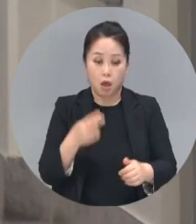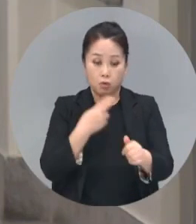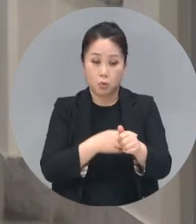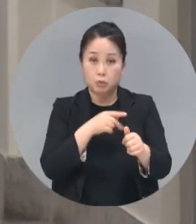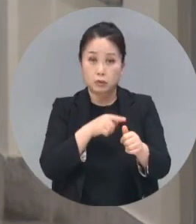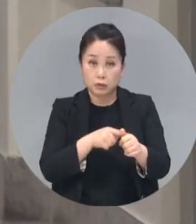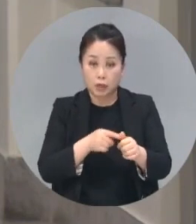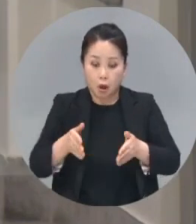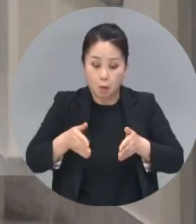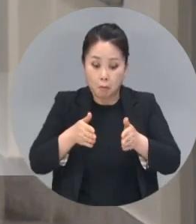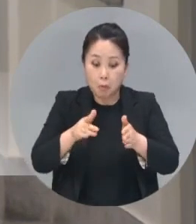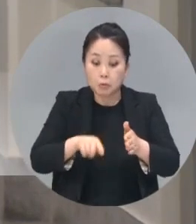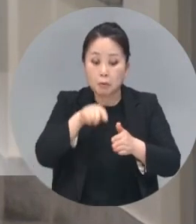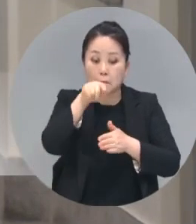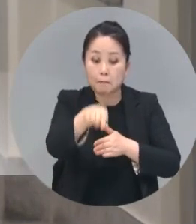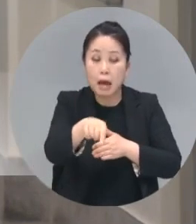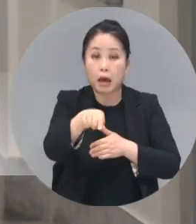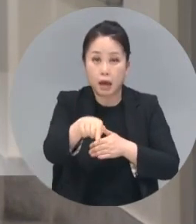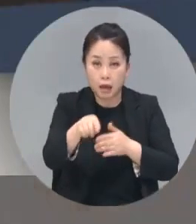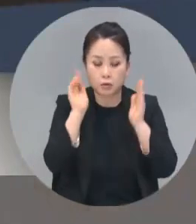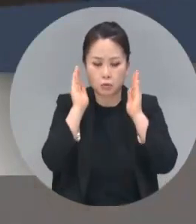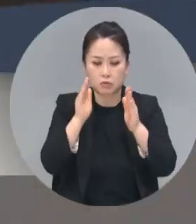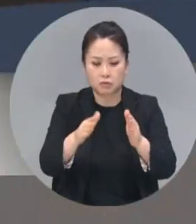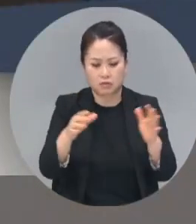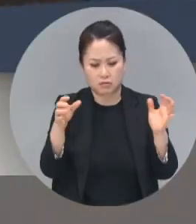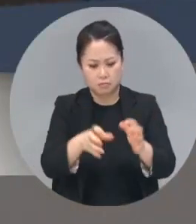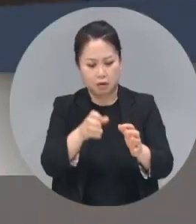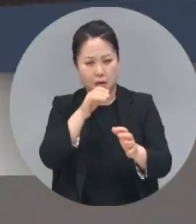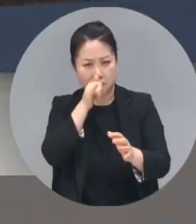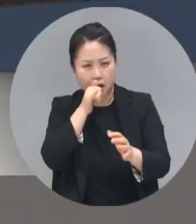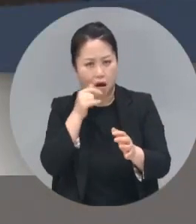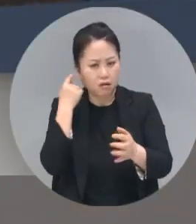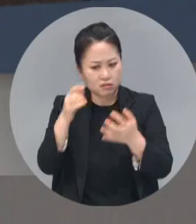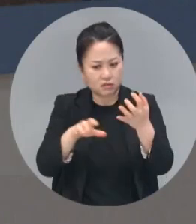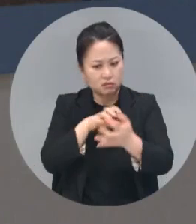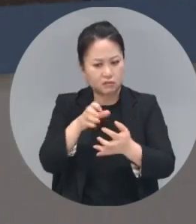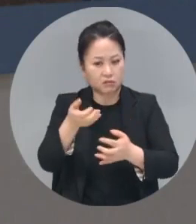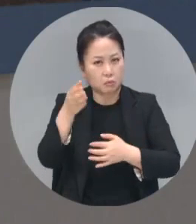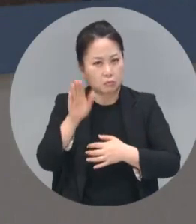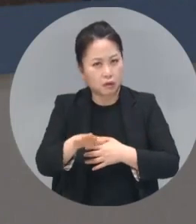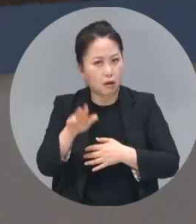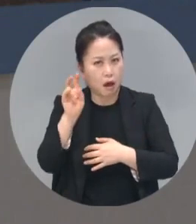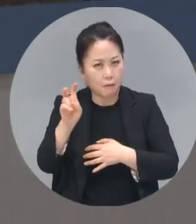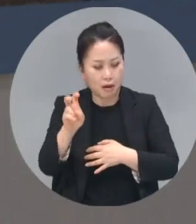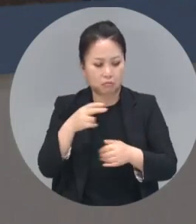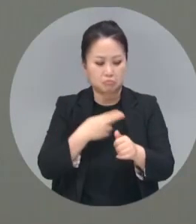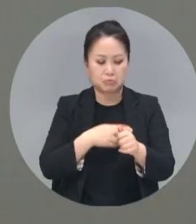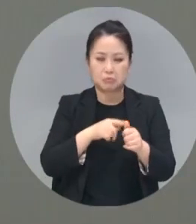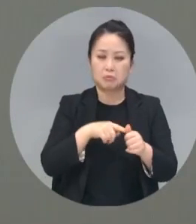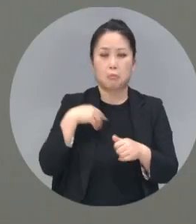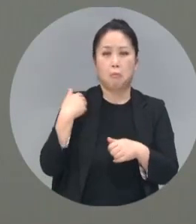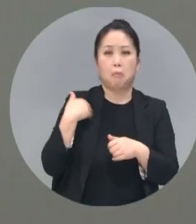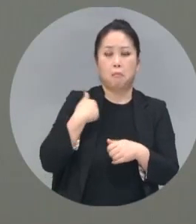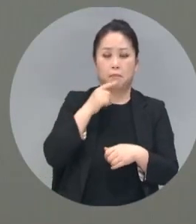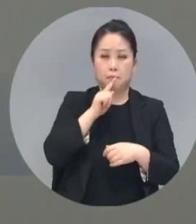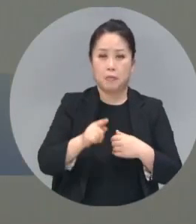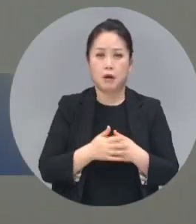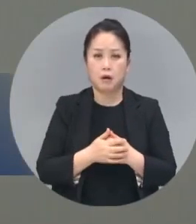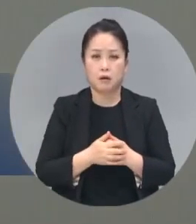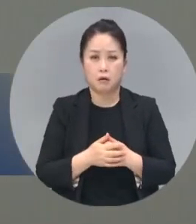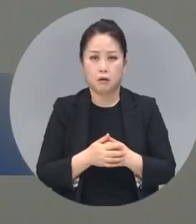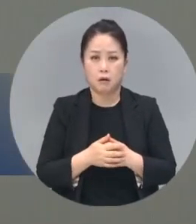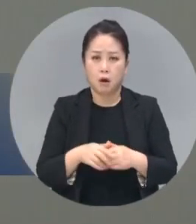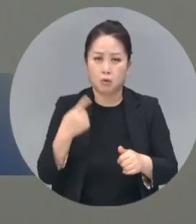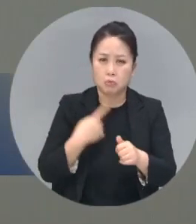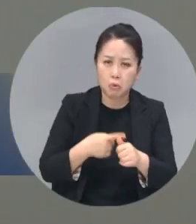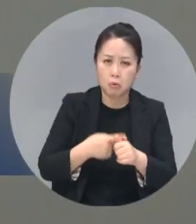교수들은 불과 복도를 사이에 둔 맞은편 강의실에서 집합이 이뤄졌는데도 전혀 몰랐다는 입장입니다. 욕하거나 이런